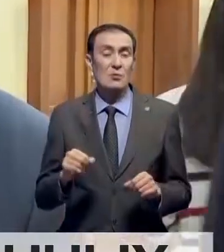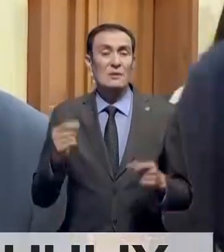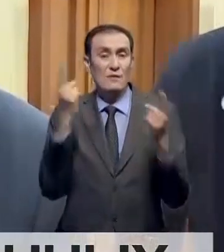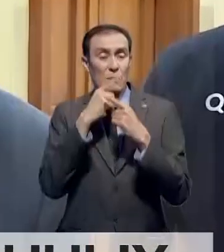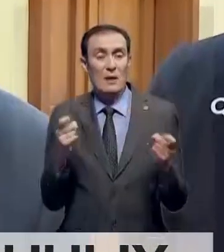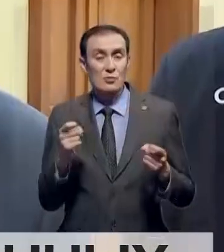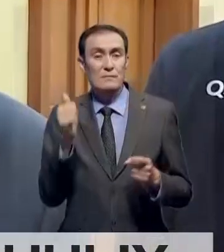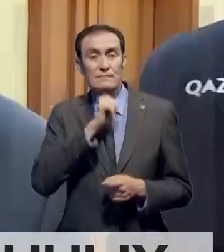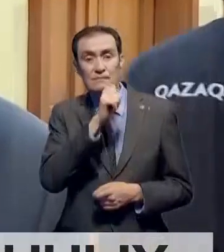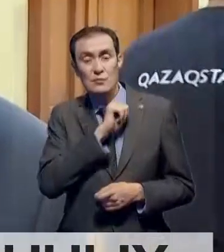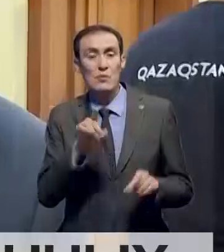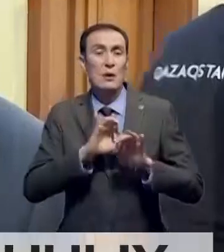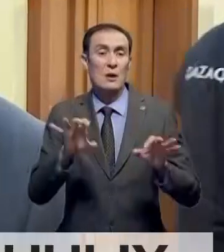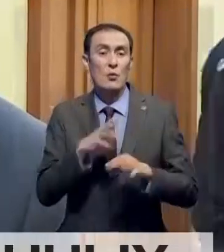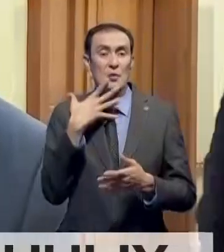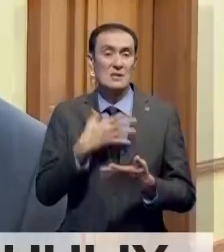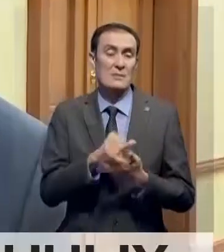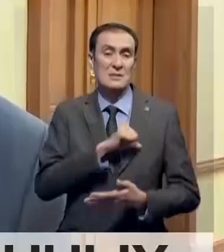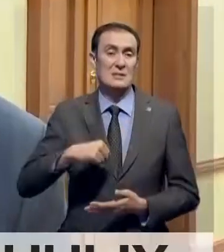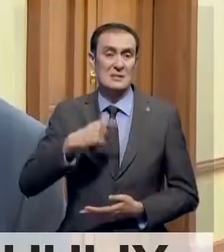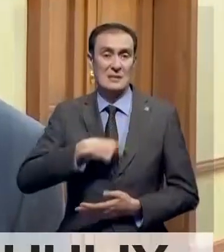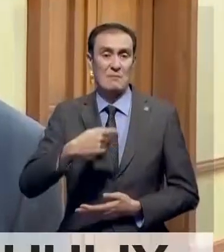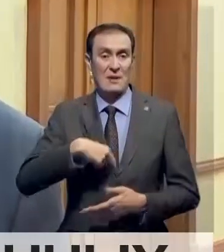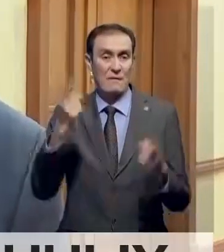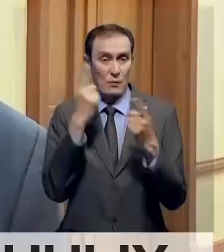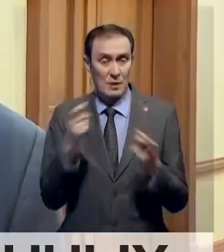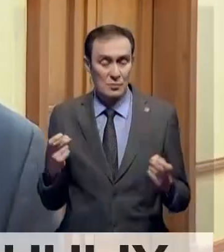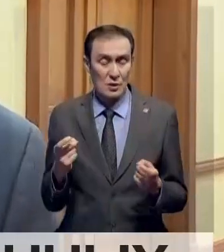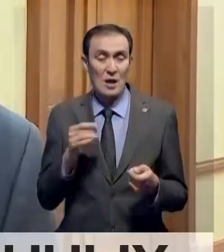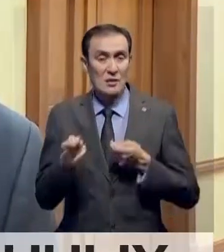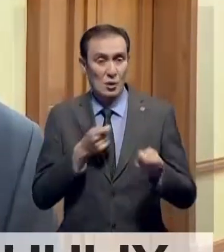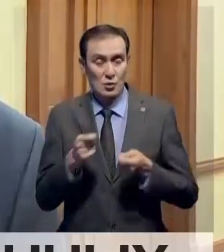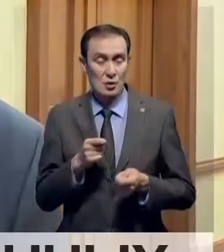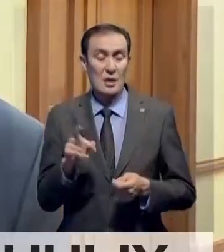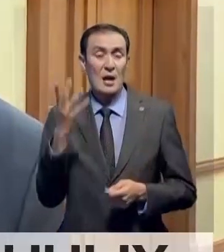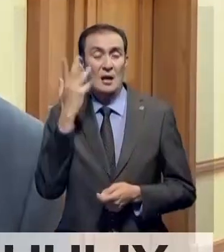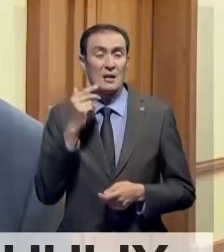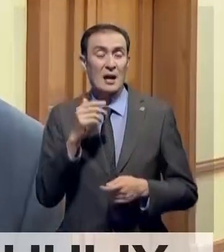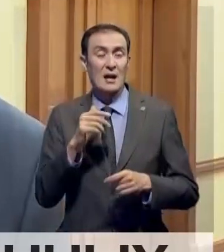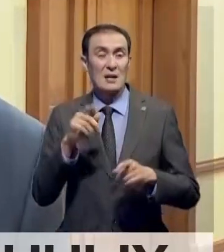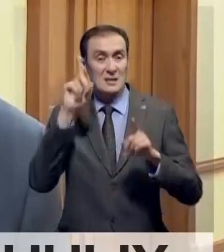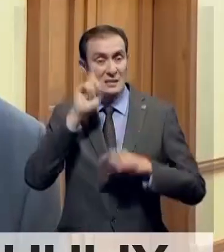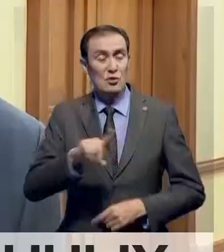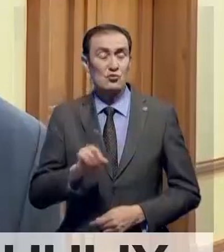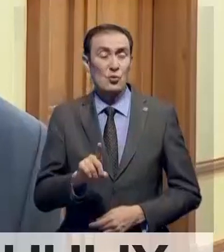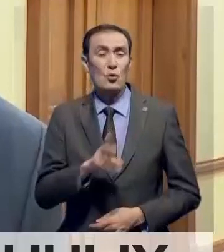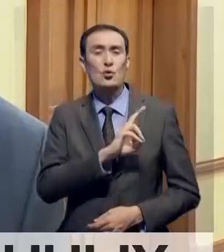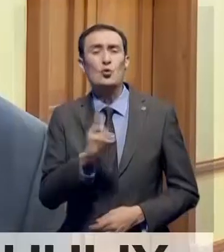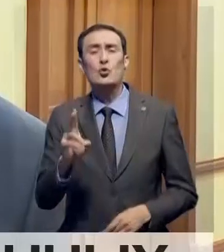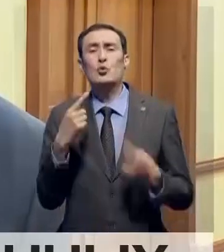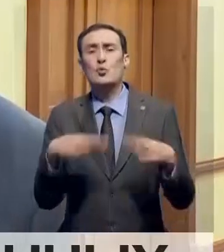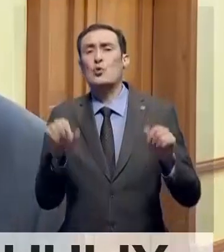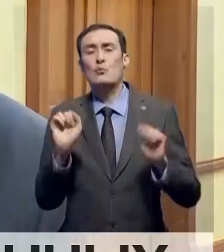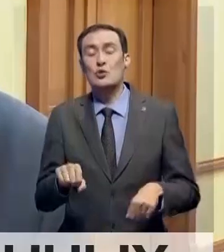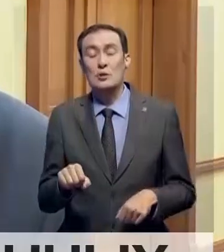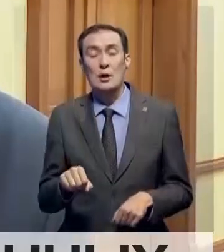не переходить, когда он рассказывает свои личные данные. И всегда, когда какую-то информацию о себе распространял, он знал о том, что кто-то может ей